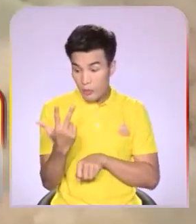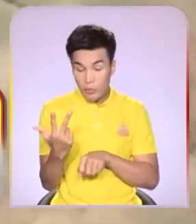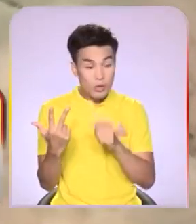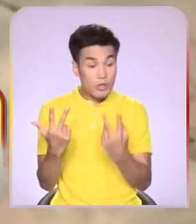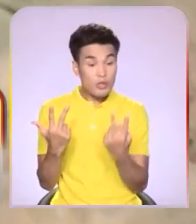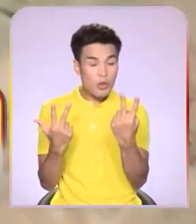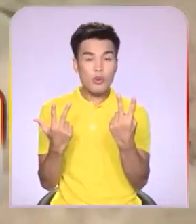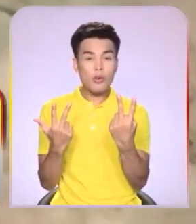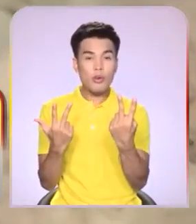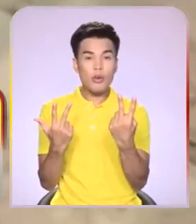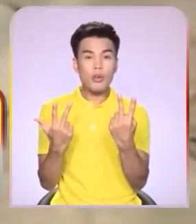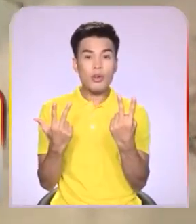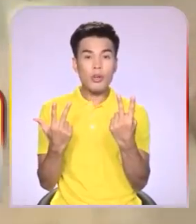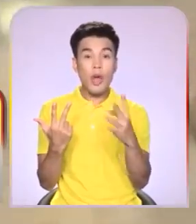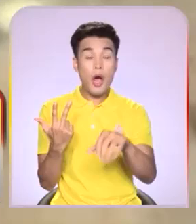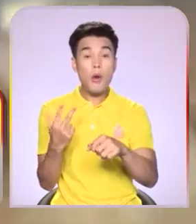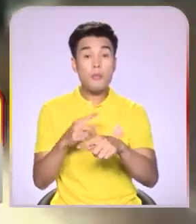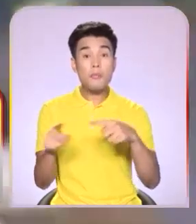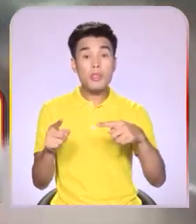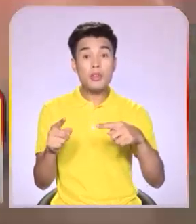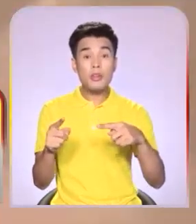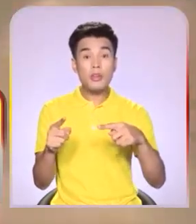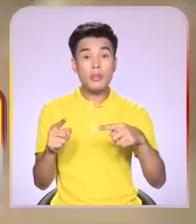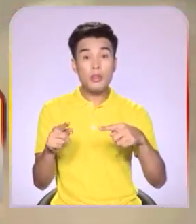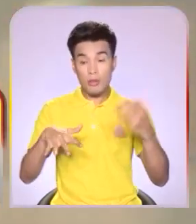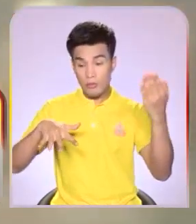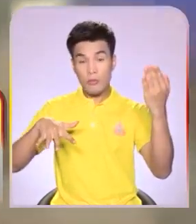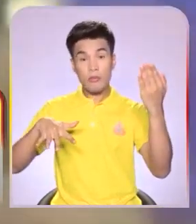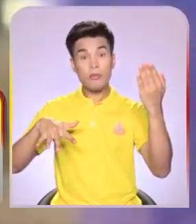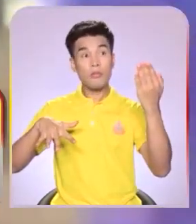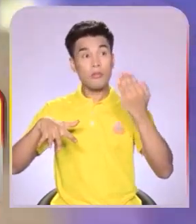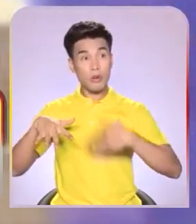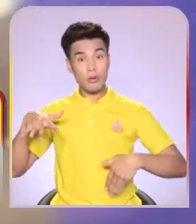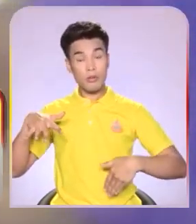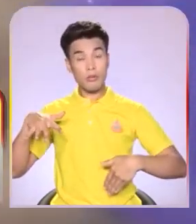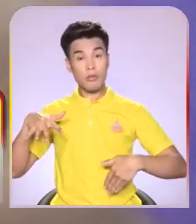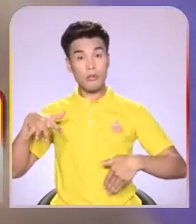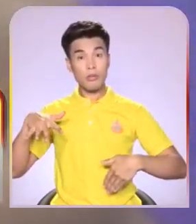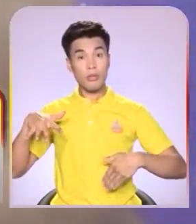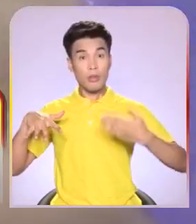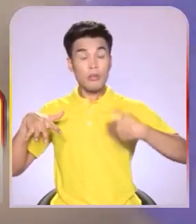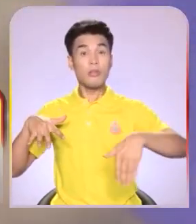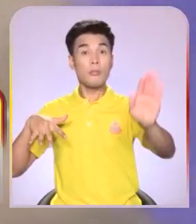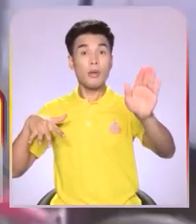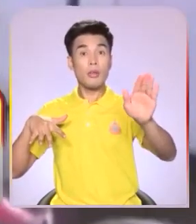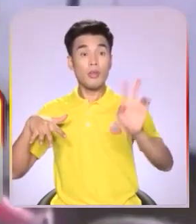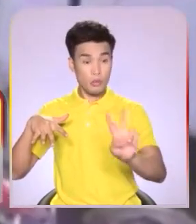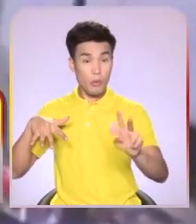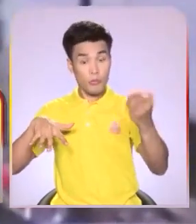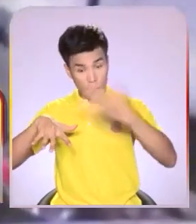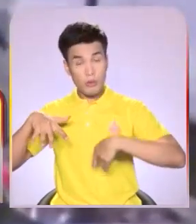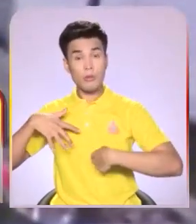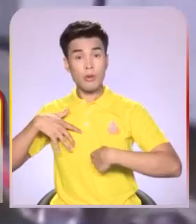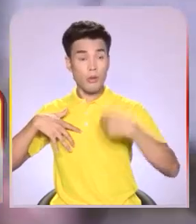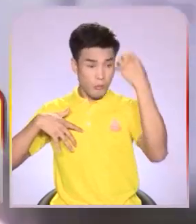ชุลมูลยังไงรู้มั้ยหยิบมีดฟันนิ้วกลางด้านขวาเออเนี่ยแล้วก็หลบหนีไปคือ